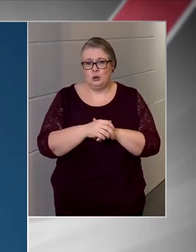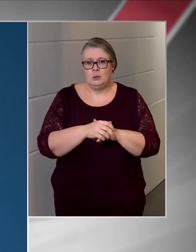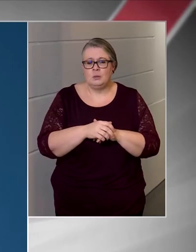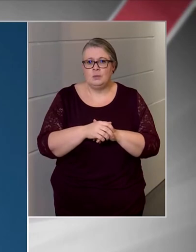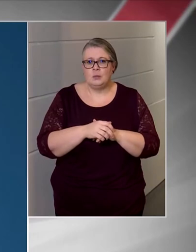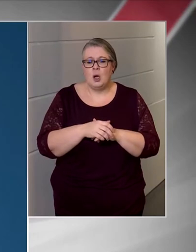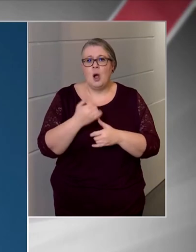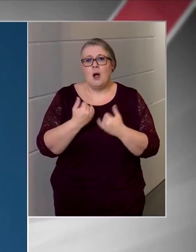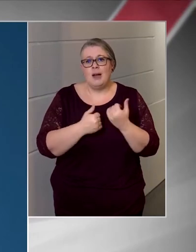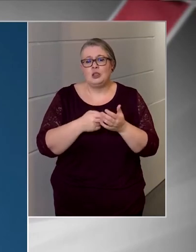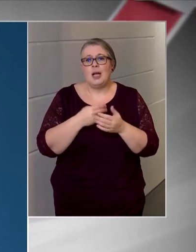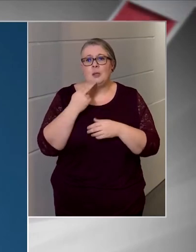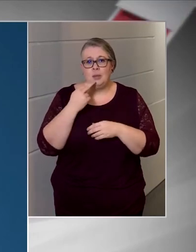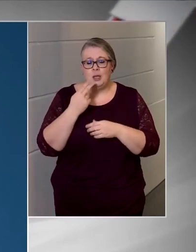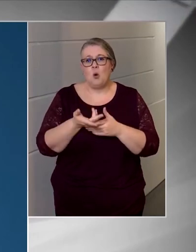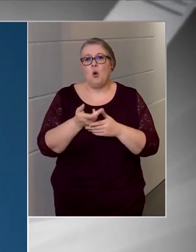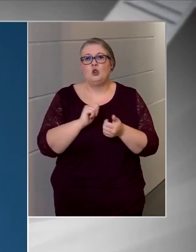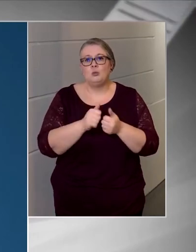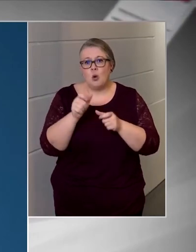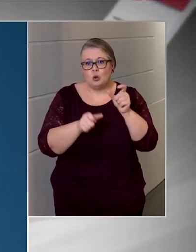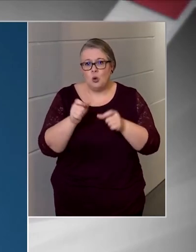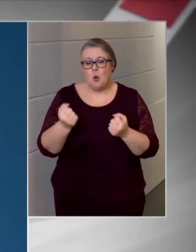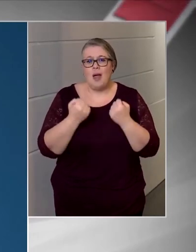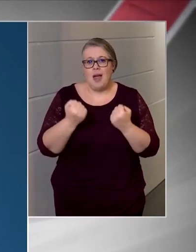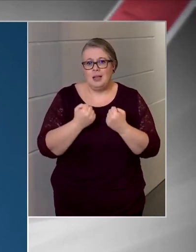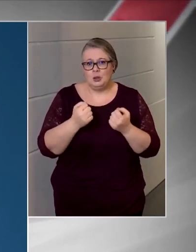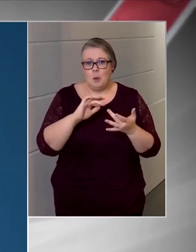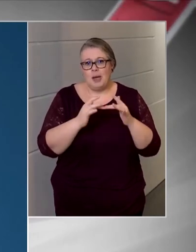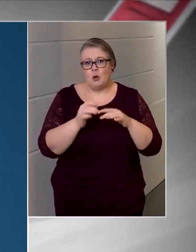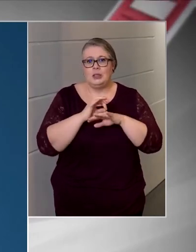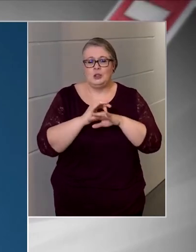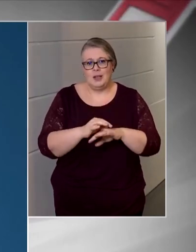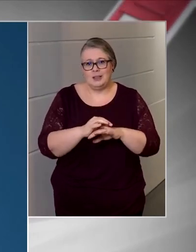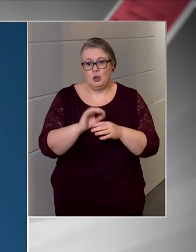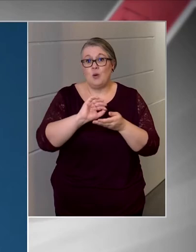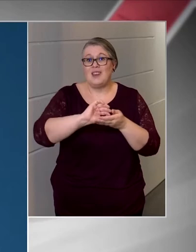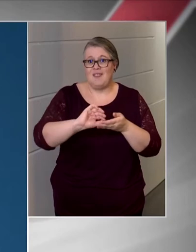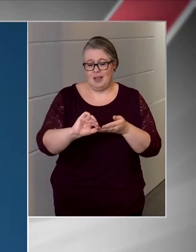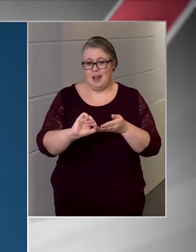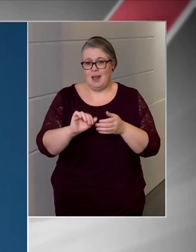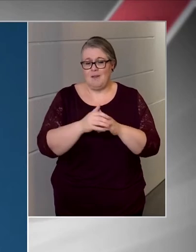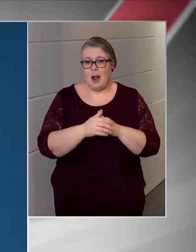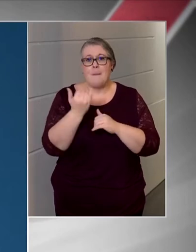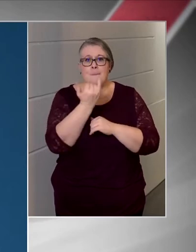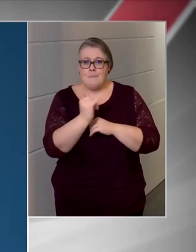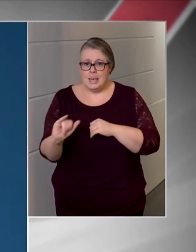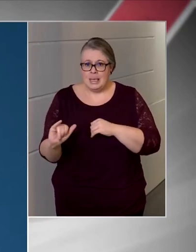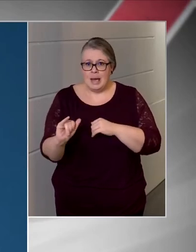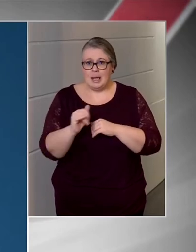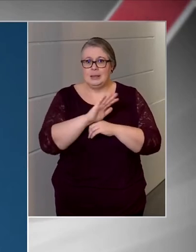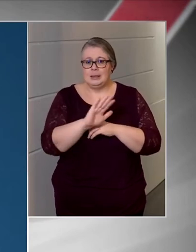A versenybírók, sportolók, edzők, mérkőzésvezetők kivételével